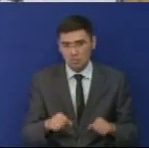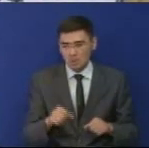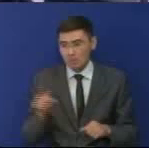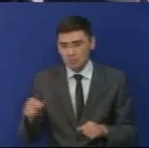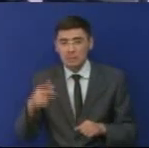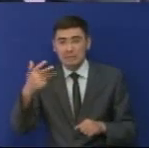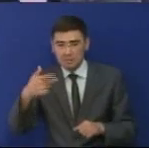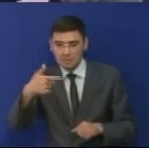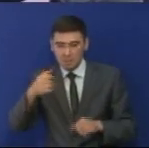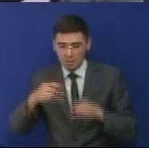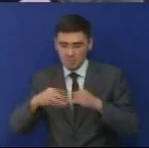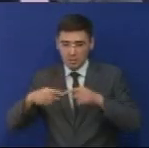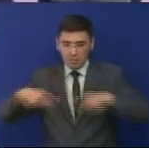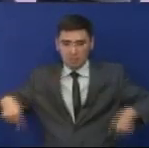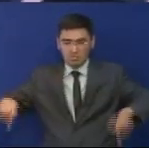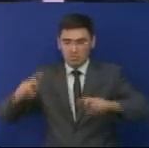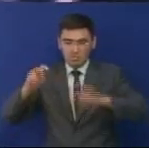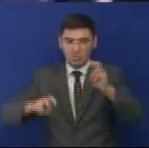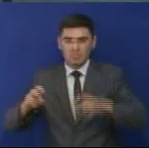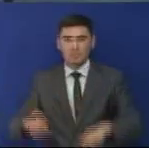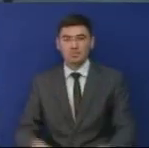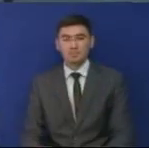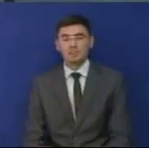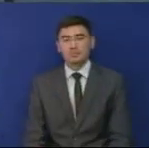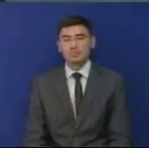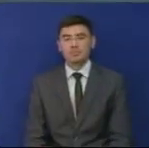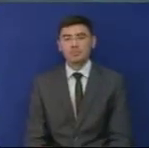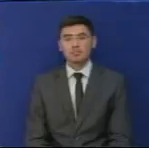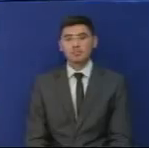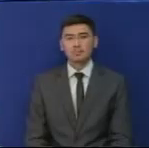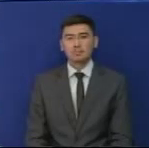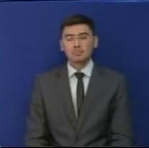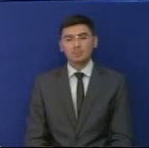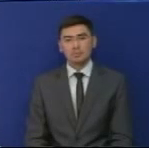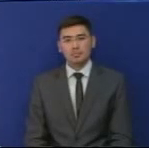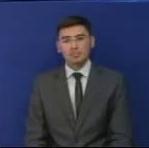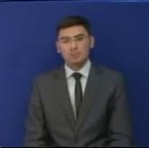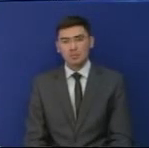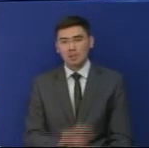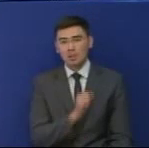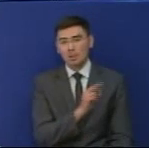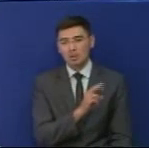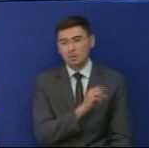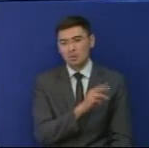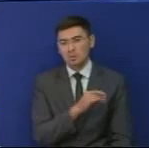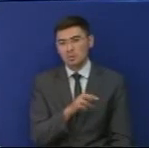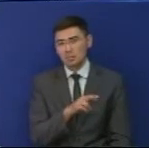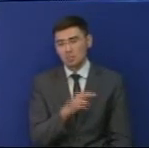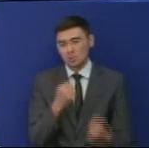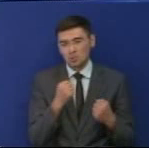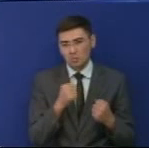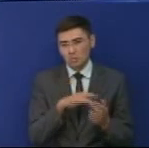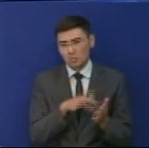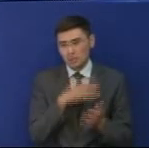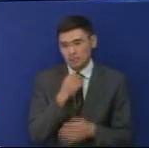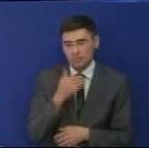гектаров земли. Бахытгуль Казез, Нургуль Садыкова, Илья Сабит, телеканал «Семей». Академии спорта «Семей» присвоено имя